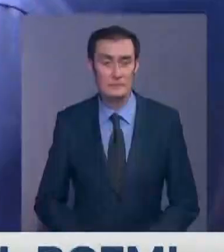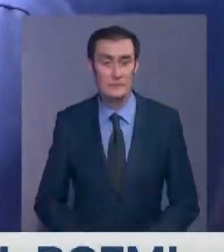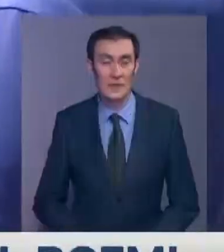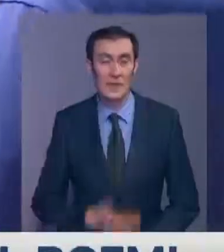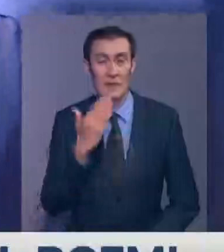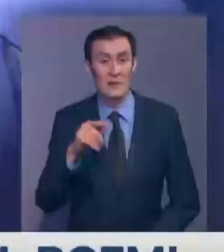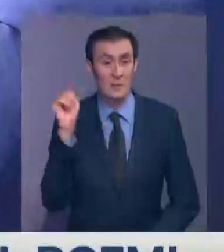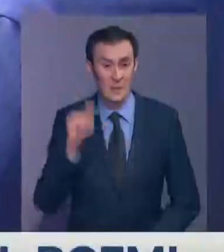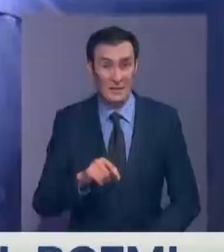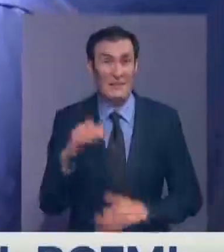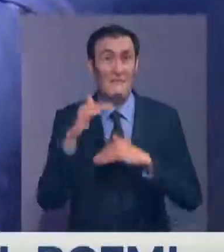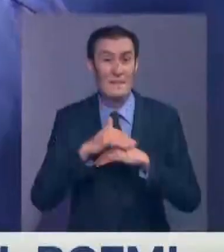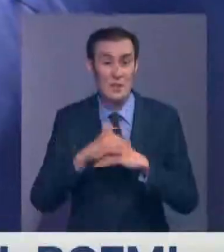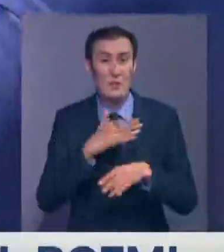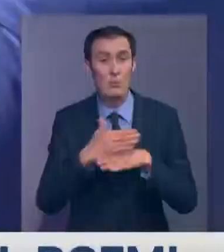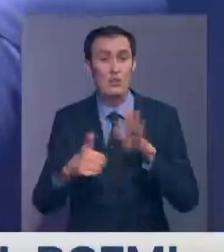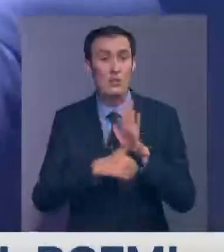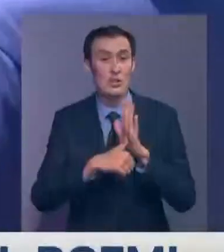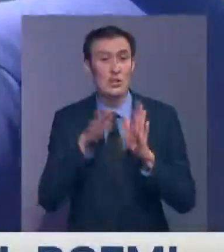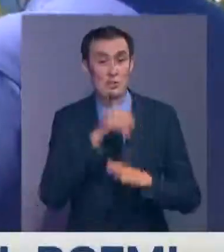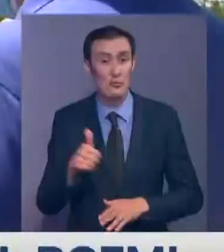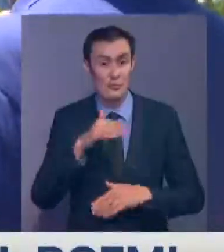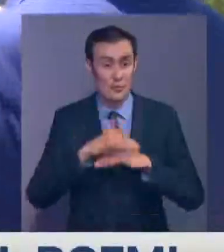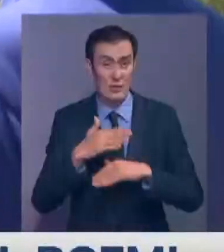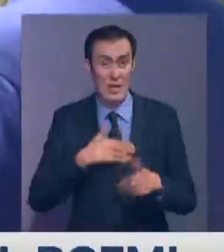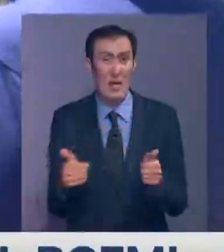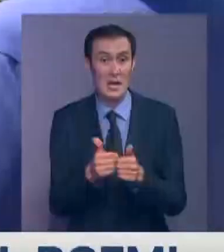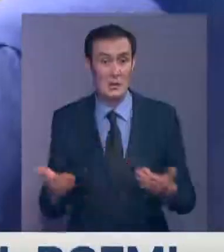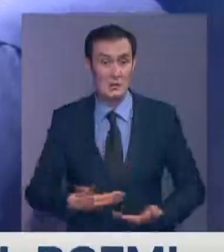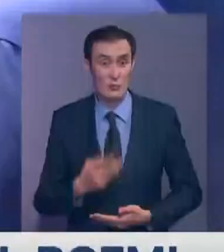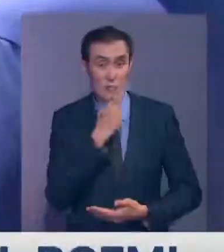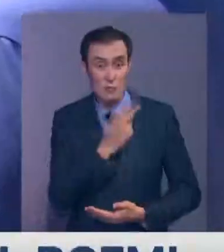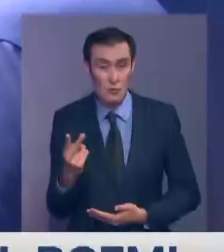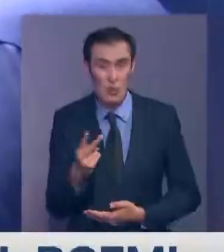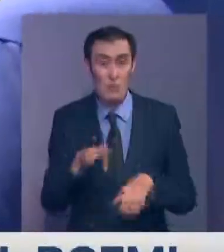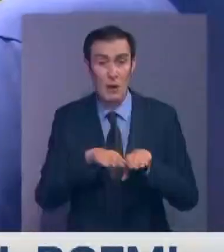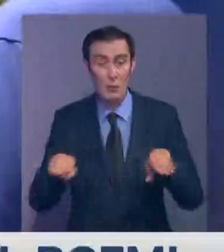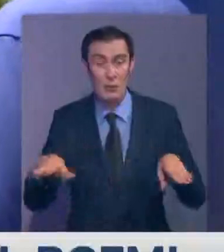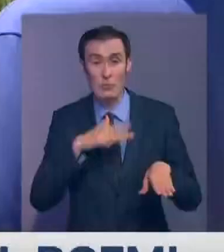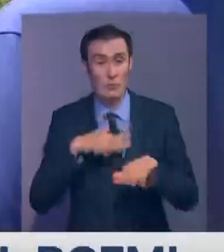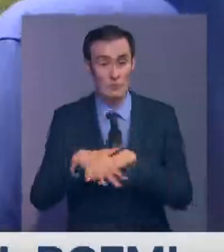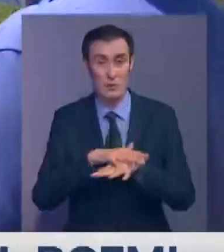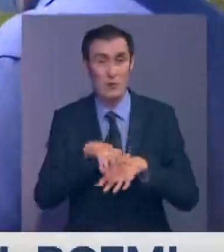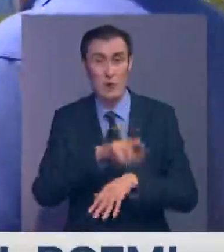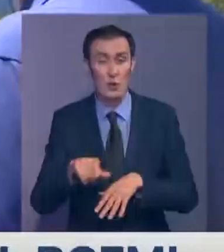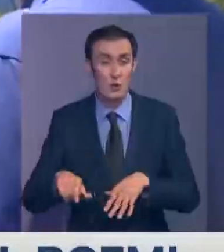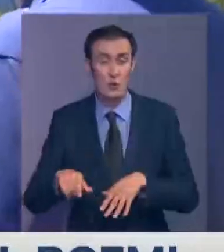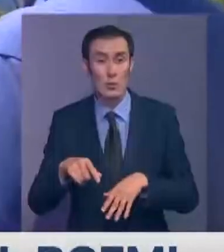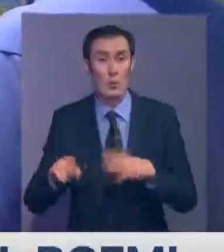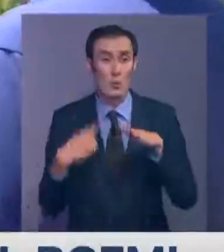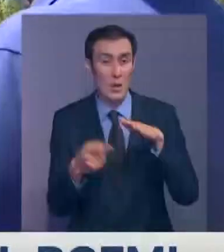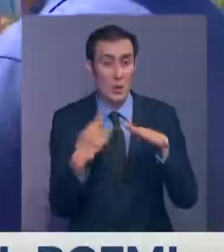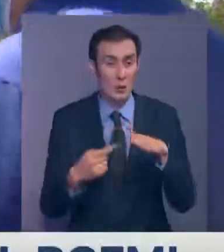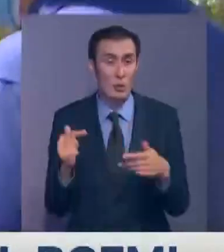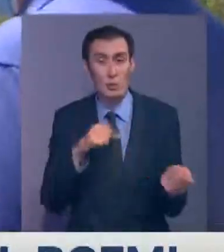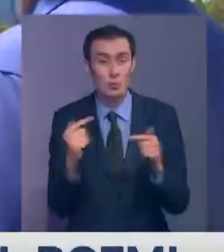Вы приходите сюда вечером после 6 часов. Я здесь рядом живу и вижу, как парковки переполнены. Люди толпами гуляют, друг